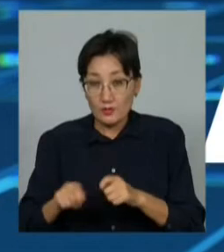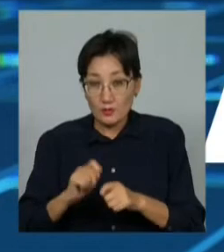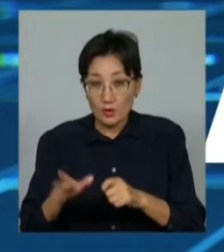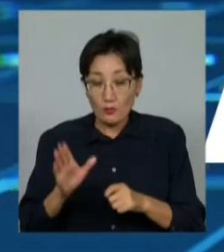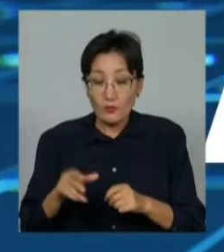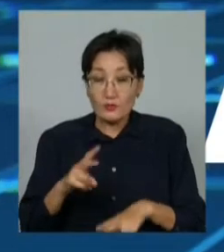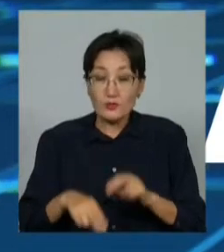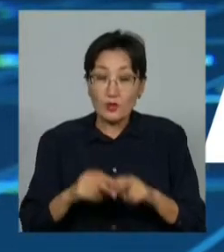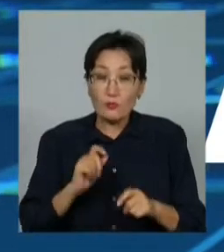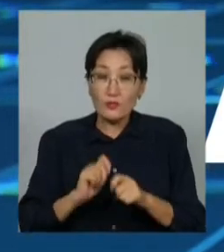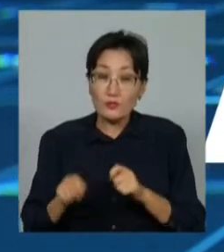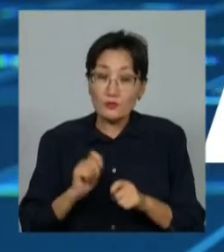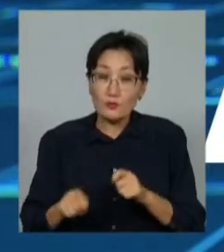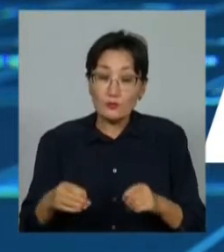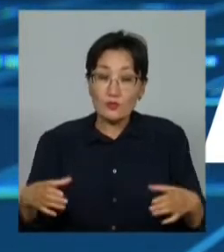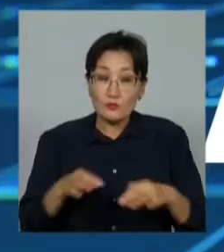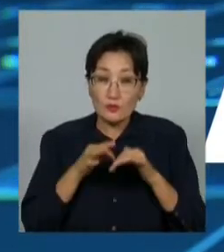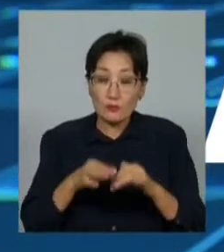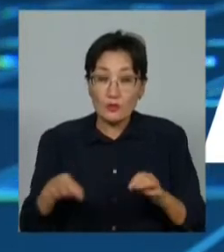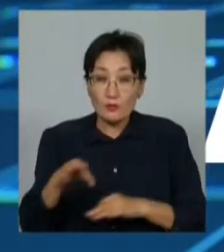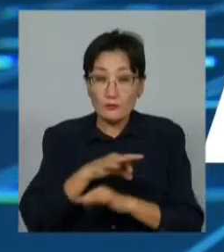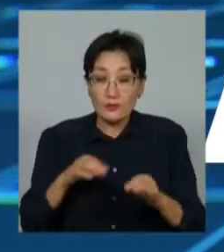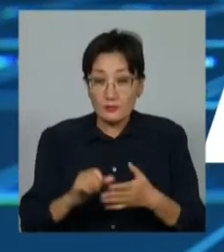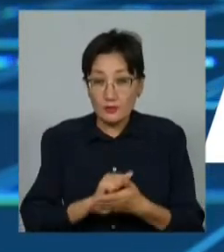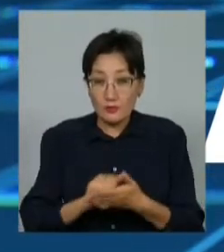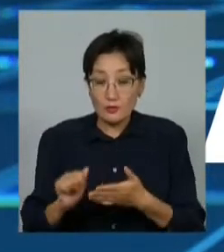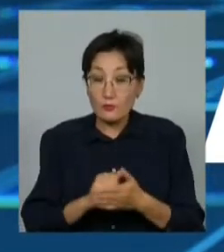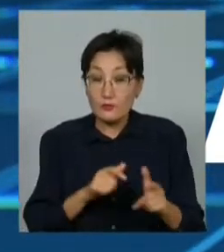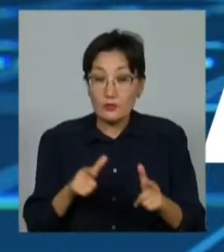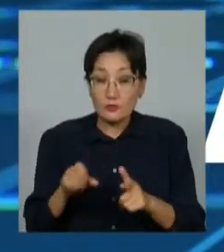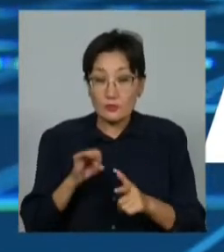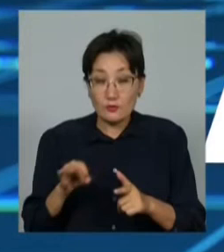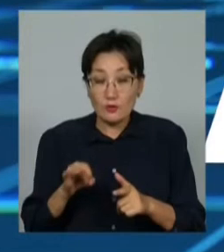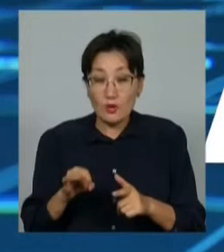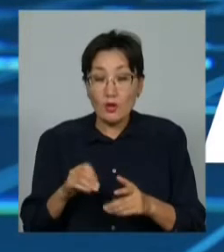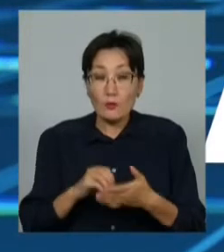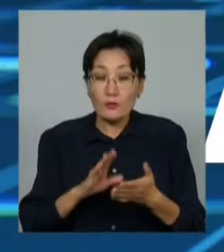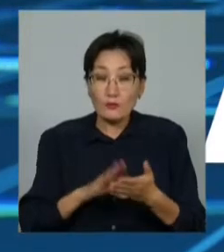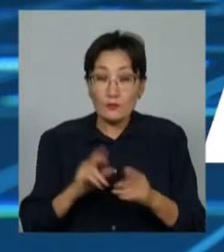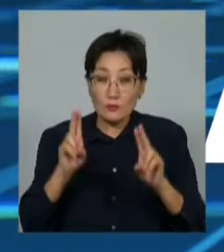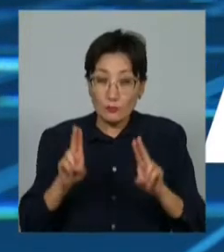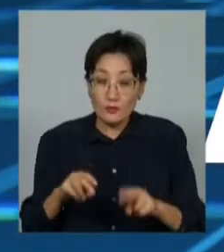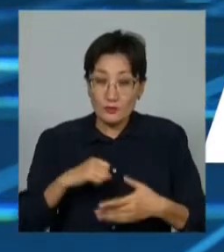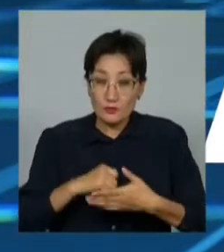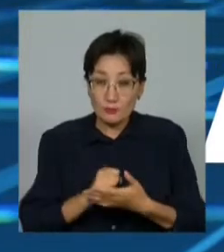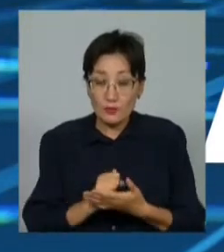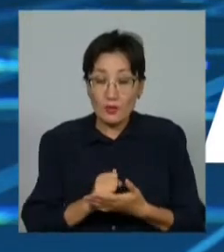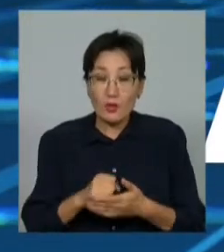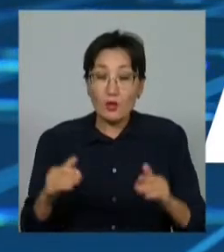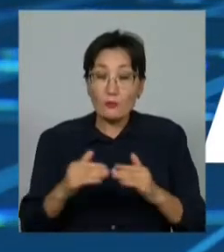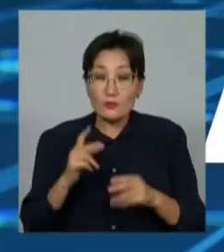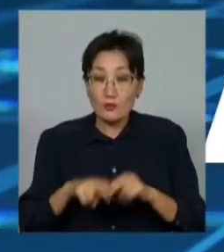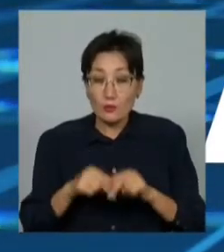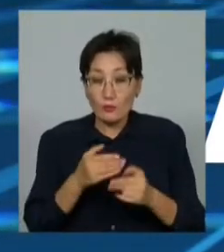айтқанда, құрылысты қаржыландыруды ұйымдастыру, жобалық сметалық құжаттаманы әзірлеу және оны белгіленген тәртіппен бекіту, сондай-ақ нысанды салу